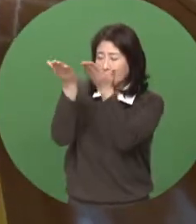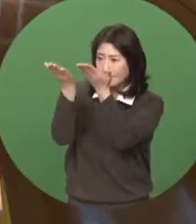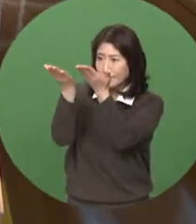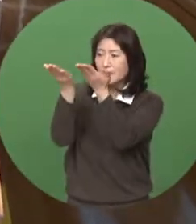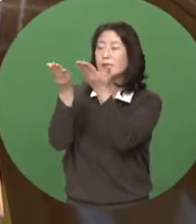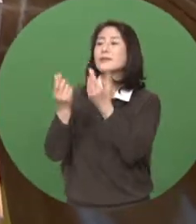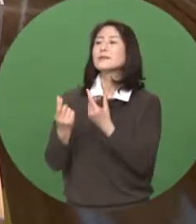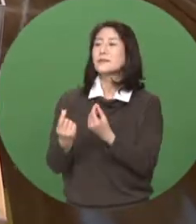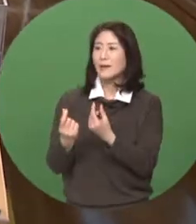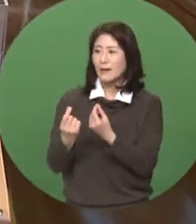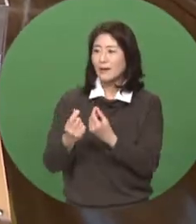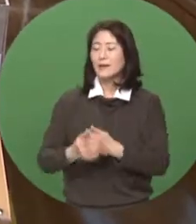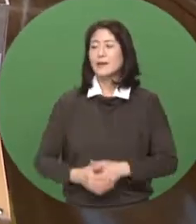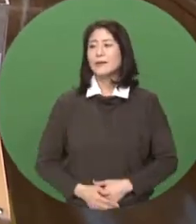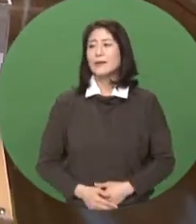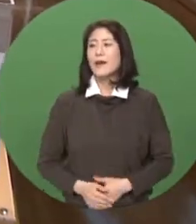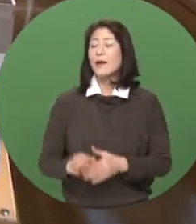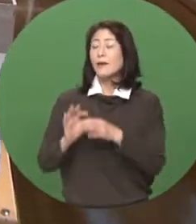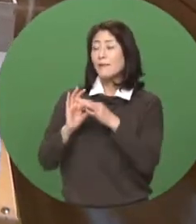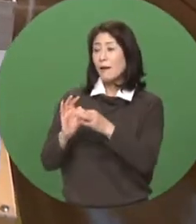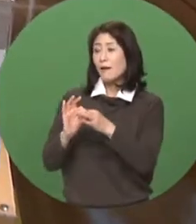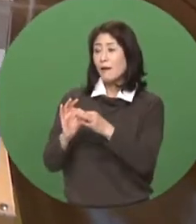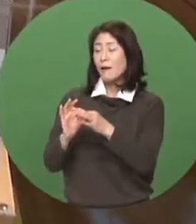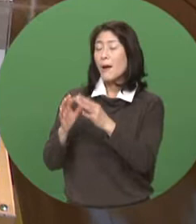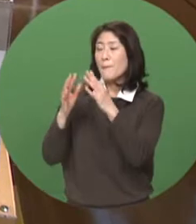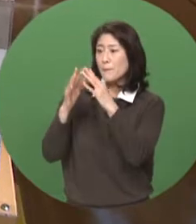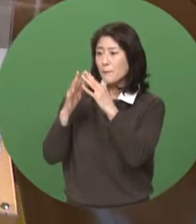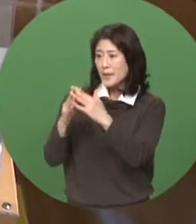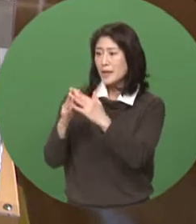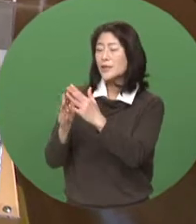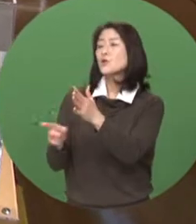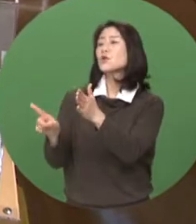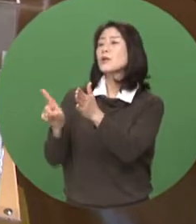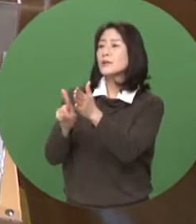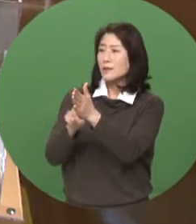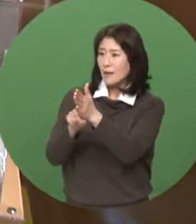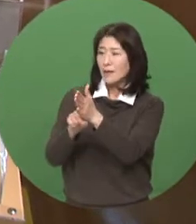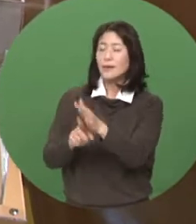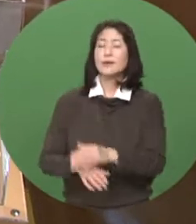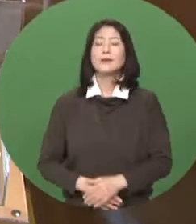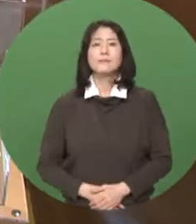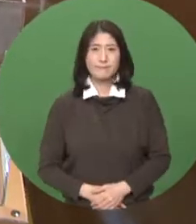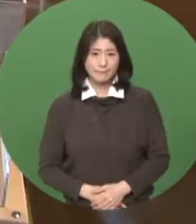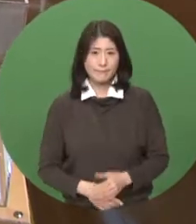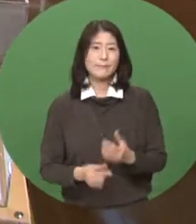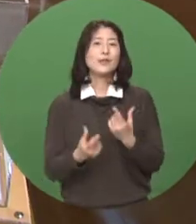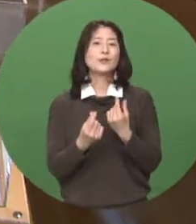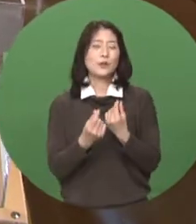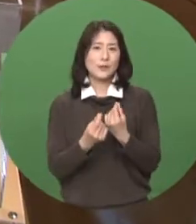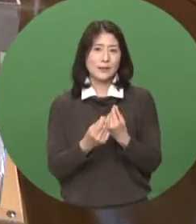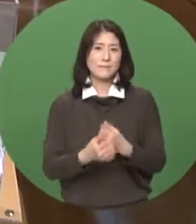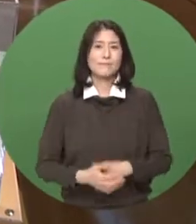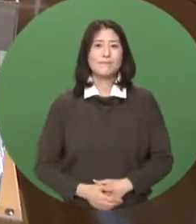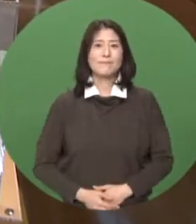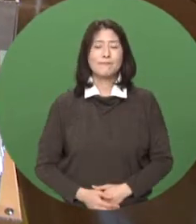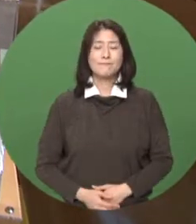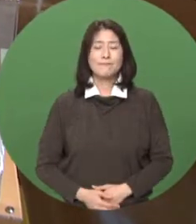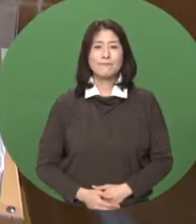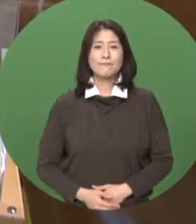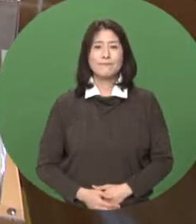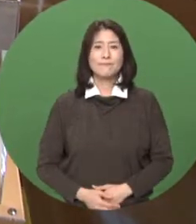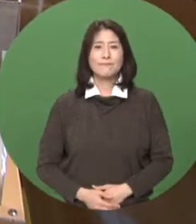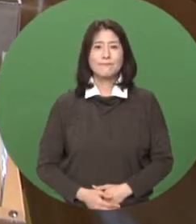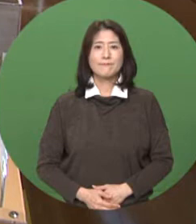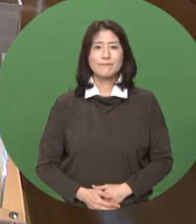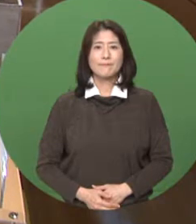です、 はい。あ、それで宮と。 そうですね、 はい。初めて見ました、